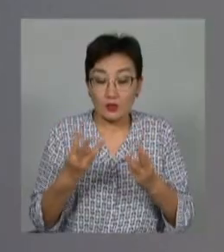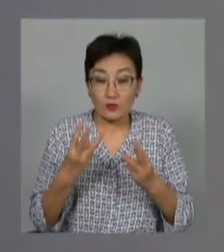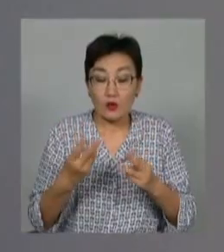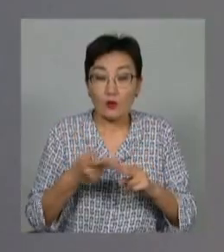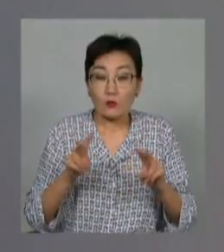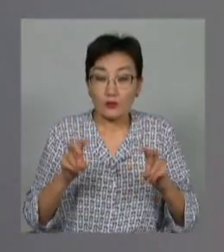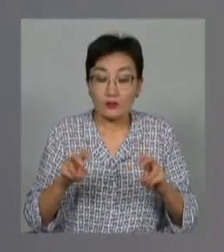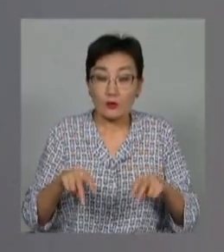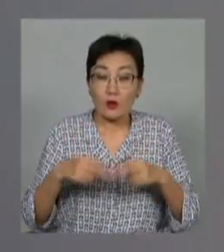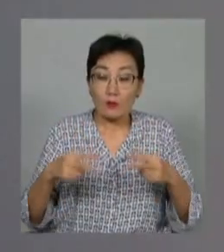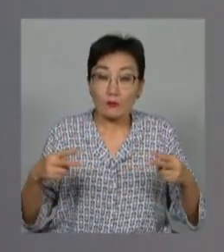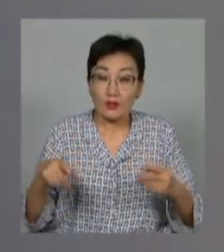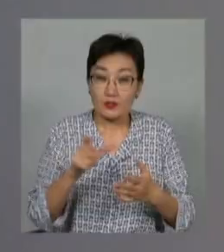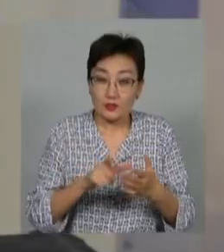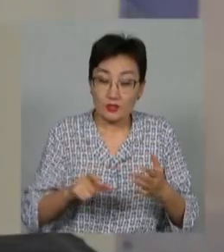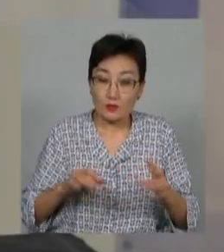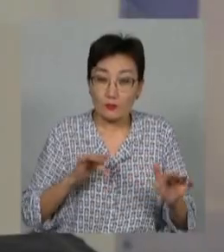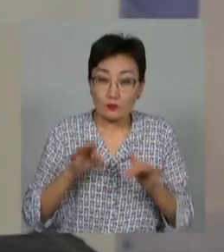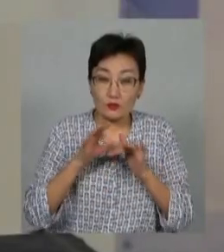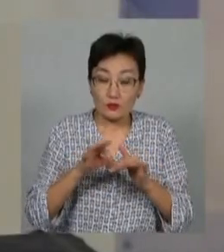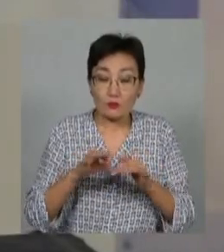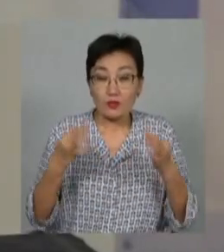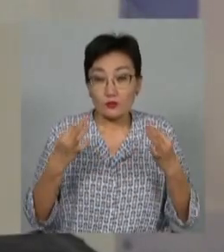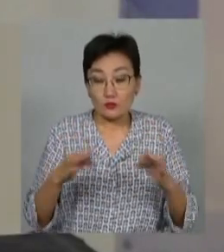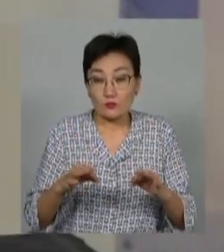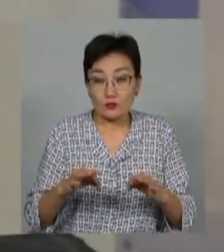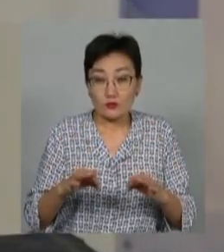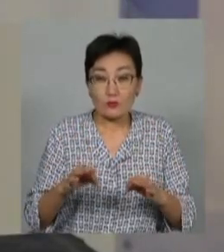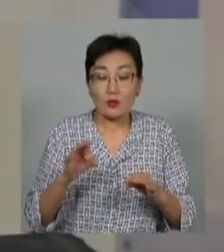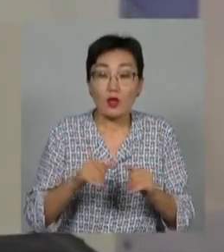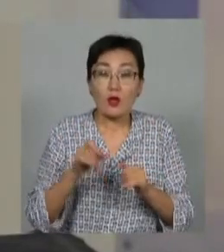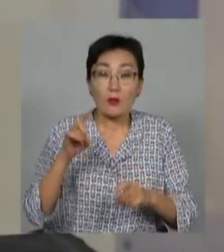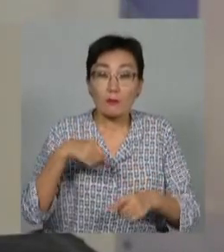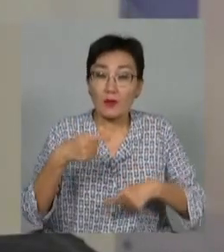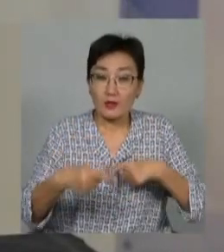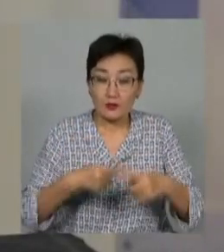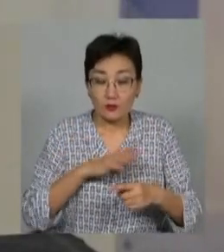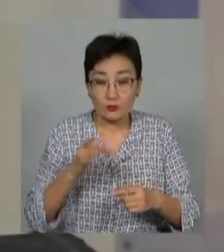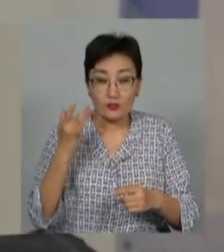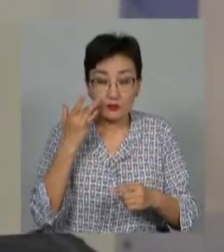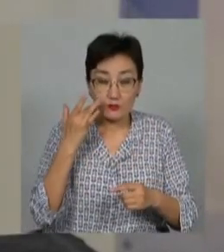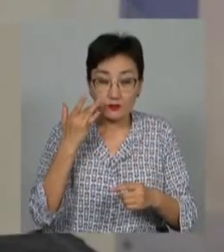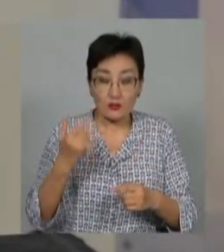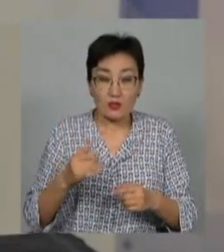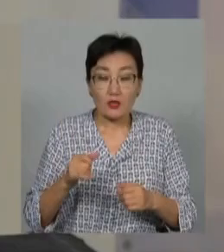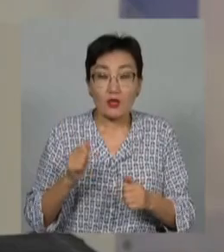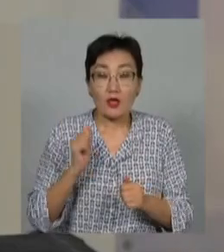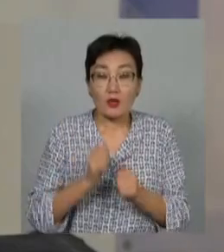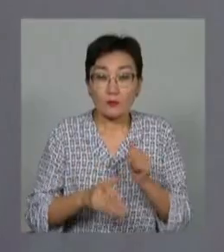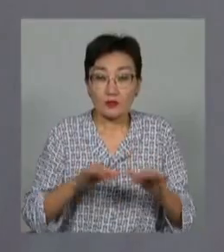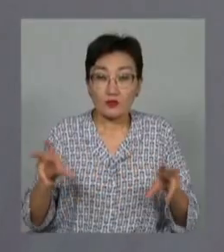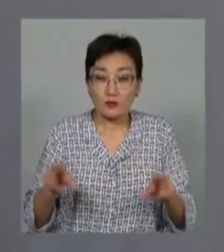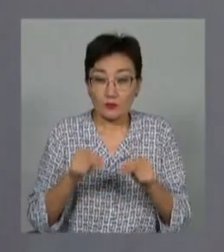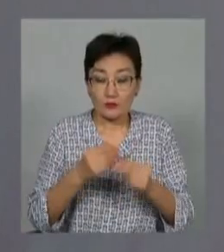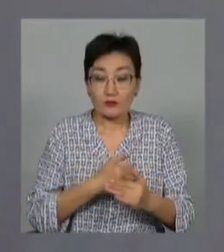кеш ұйымдастырып жатырмыз. Тарыңызға тәуелсіздігіміз тұғырлы болсын, әр уақытта, әр істе де